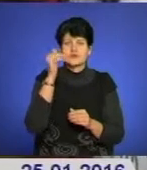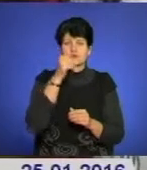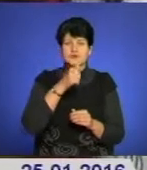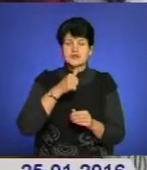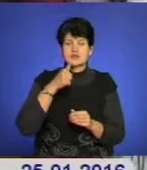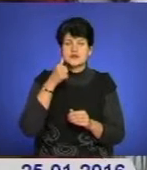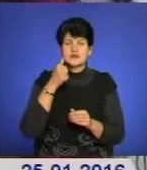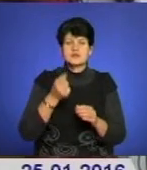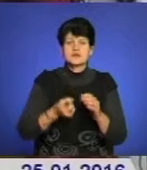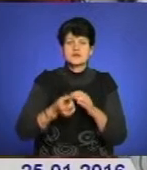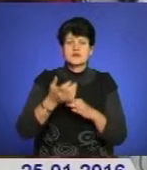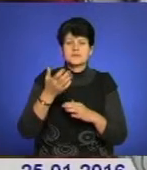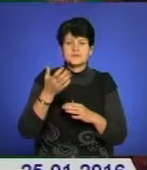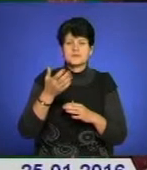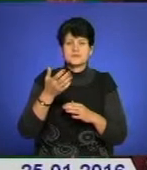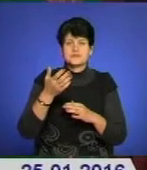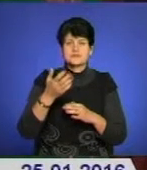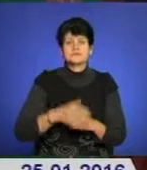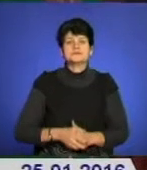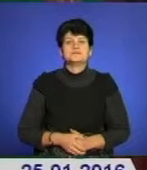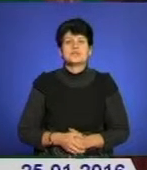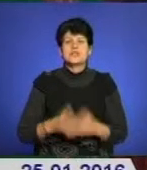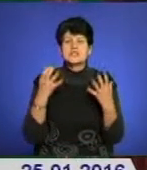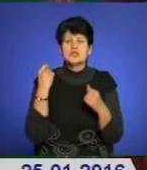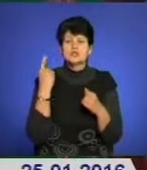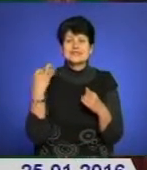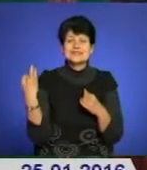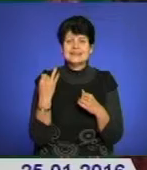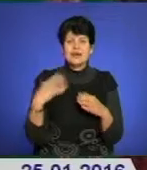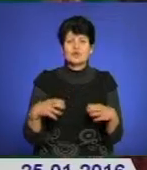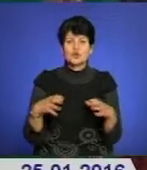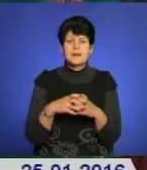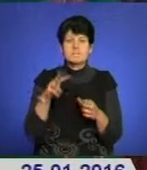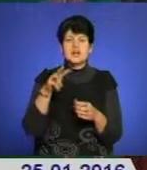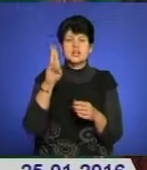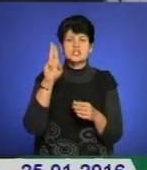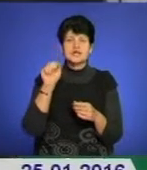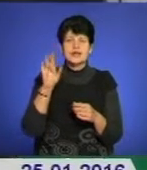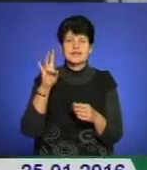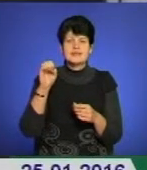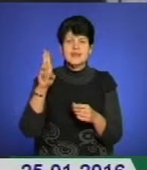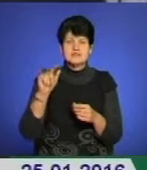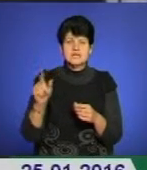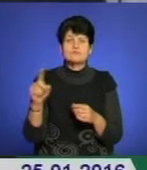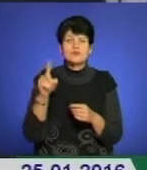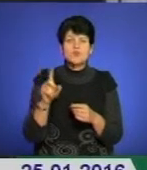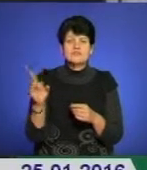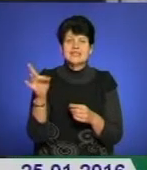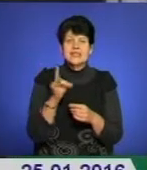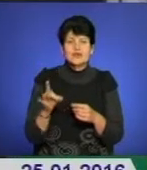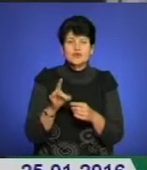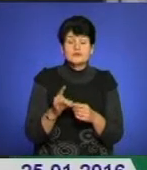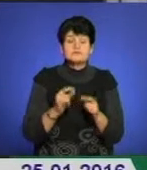ворічних струях. Ще один цікавий колектив із села Мшане Зборівського району. Насамперед